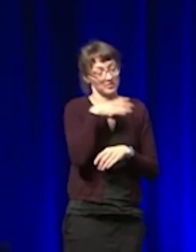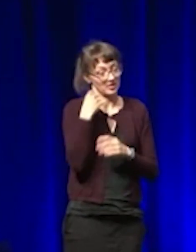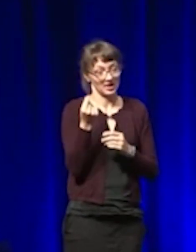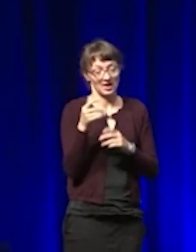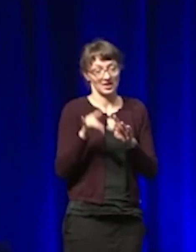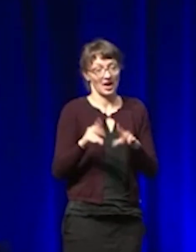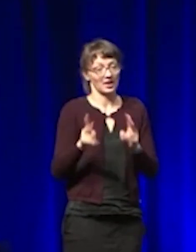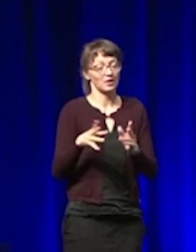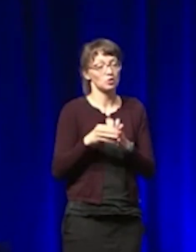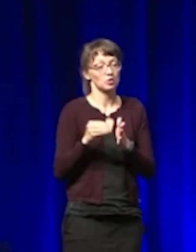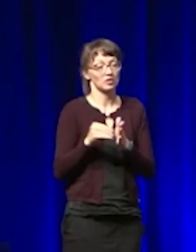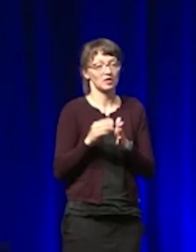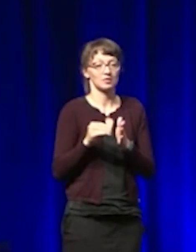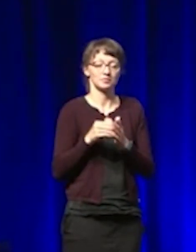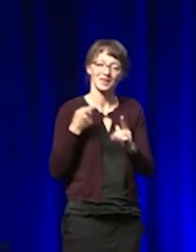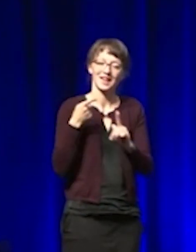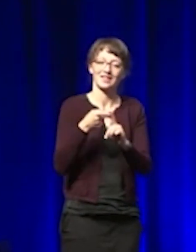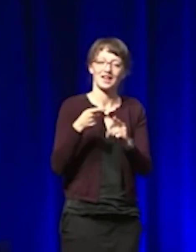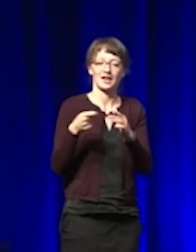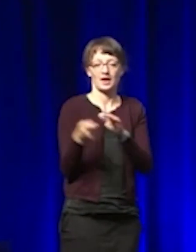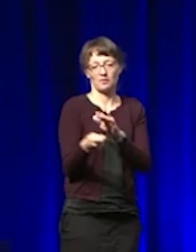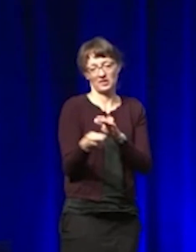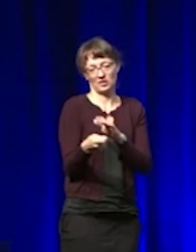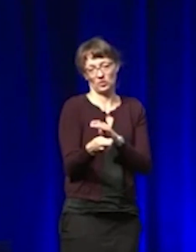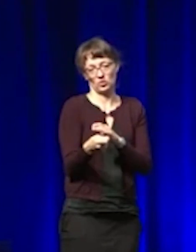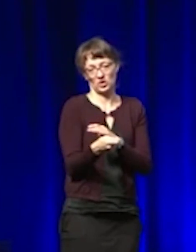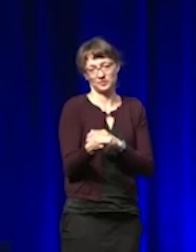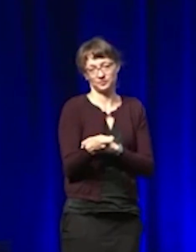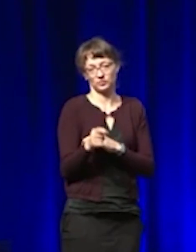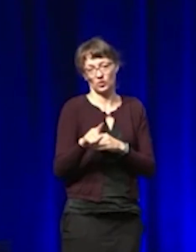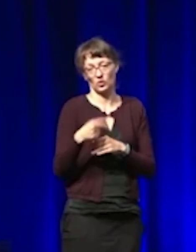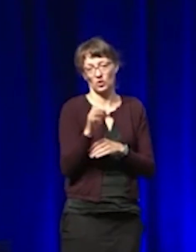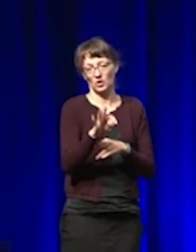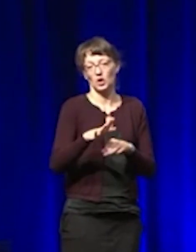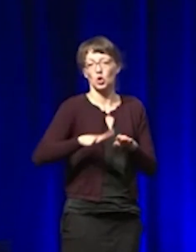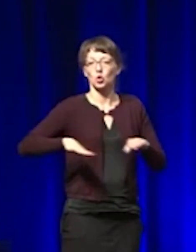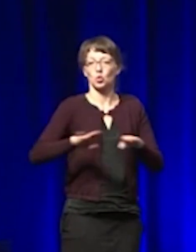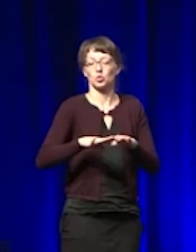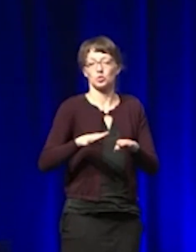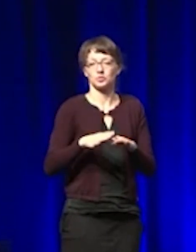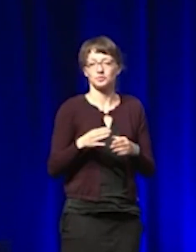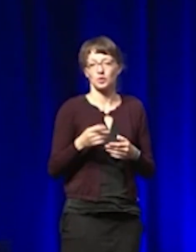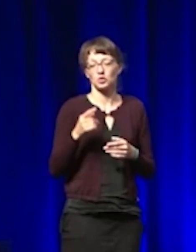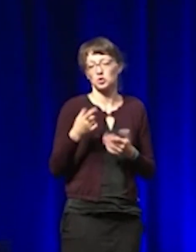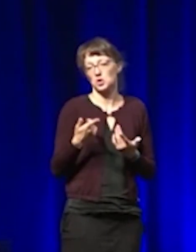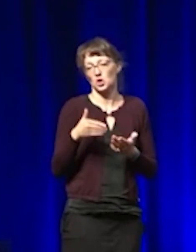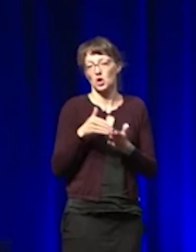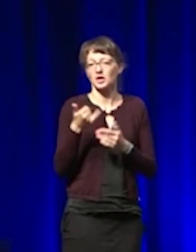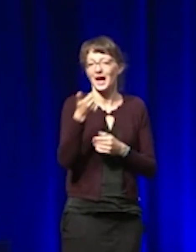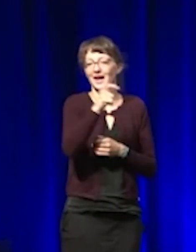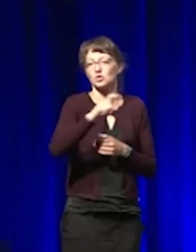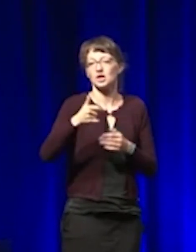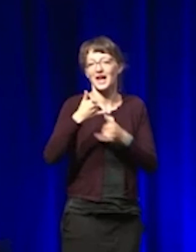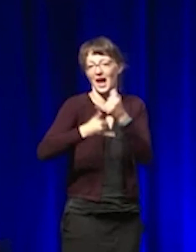das man nutzen könnte, um gezielt in das zu investieren, was begrenzt ist, nämlich Grund und Boden und was der Stadt auch in 100 Jahren noch ausbringt.